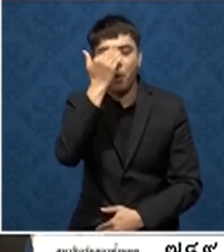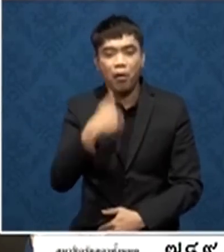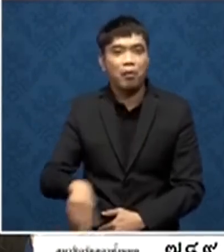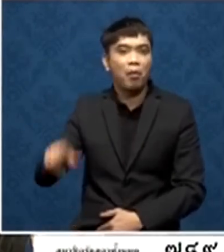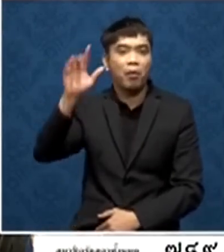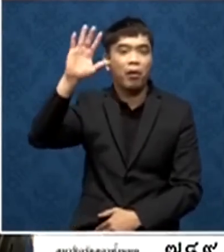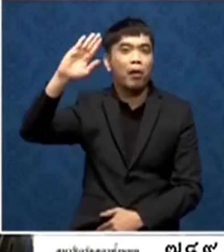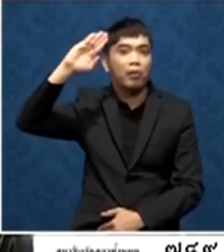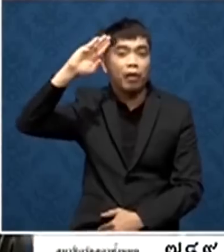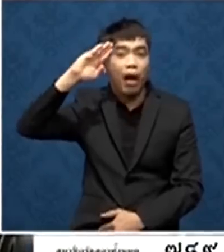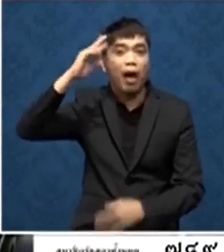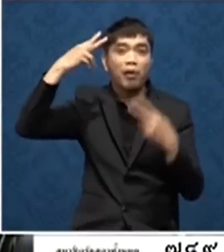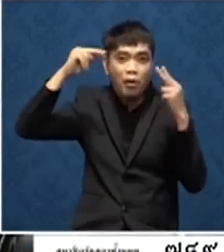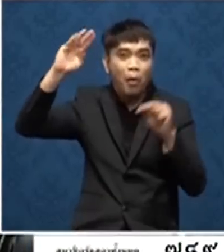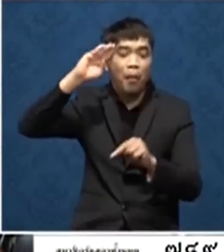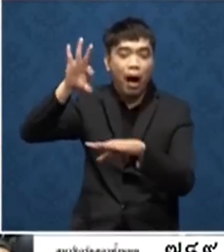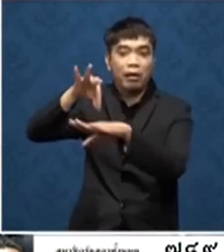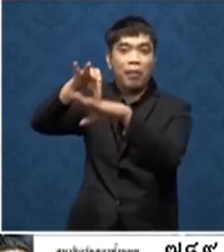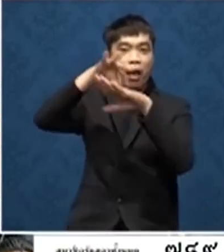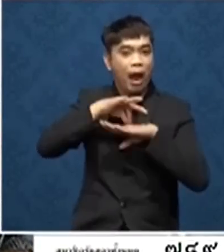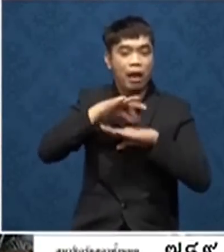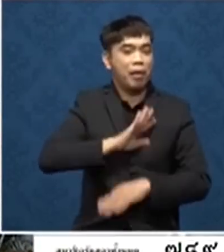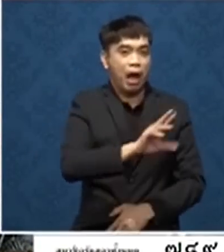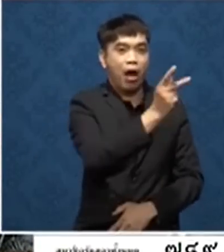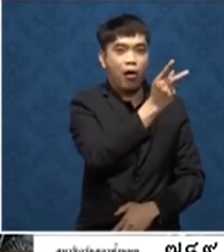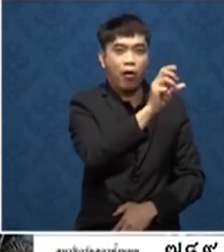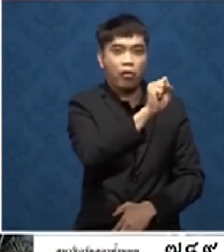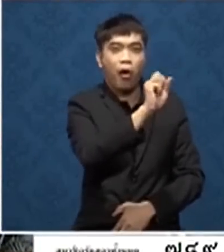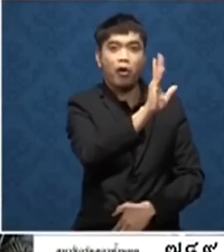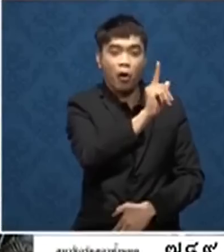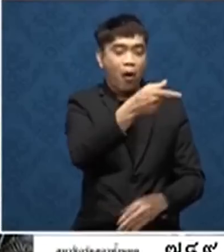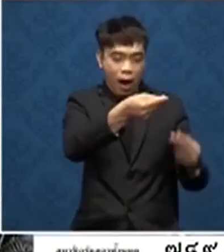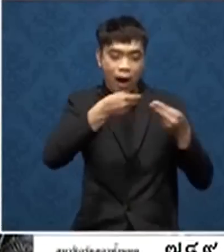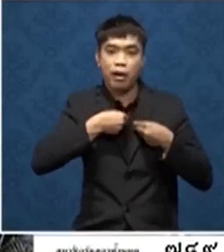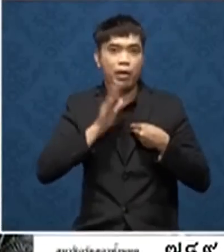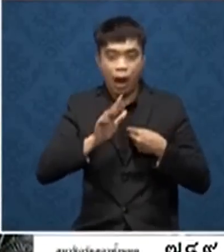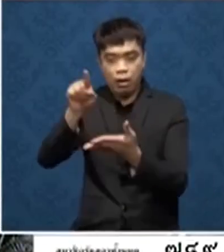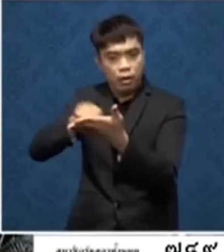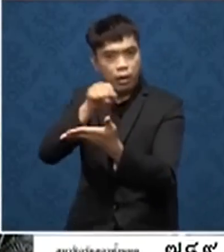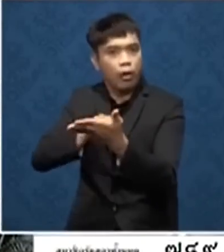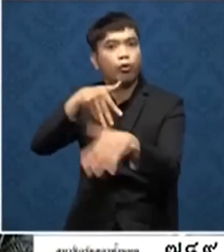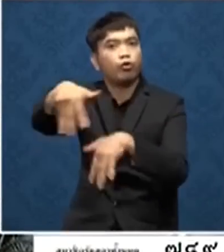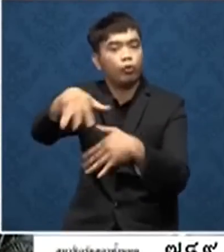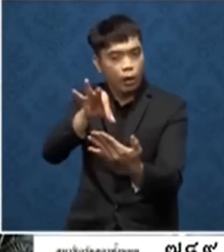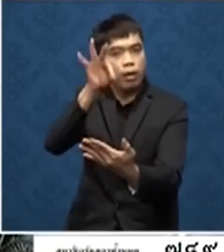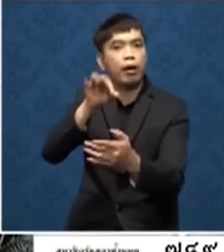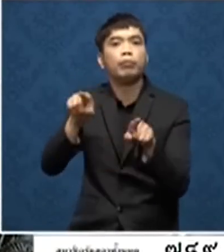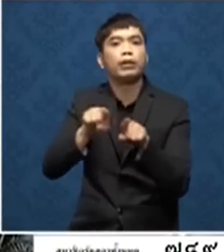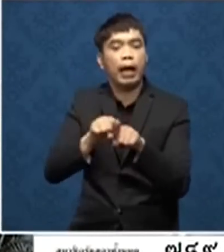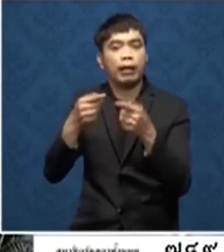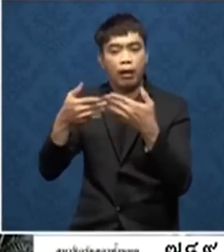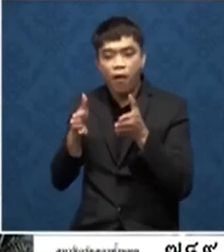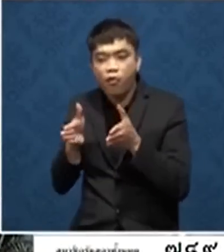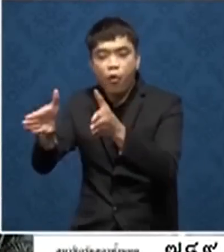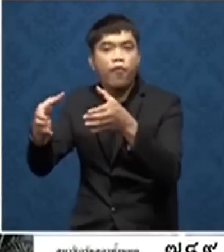ตู่แต่งตั้งผมมาหรือคณะคสชที่ไหนแต่งตั้งผมอ่ะผมก็เลือกตั้งมาเหมือนกันแต่ไม่ใช่ฟังประชาธิปไตยฟังไง